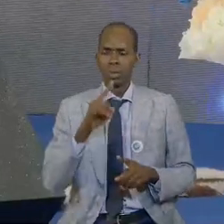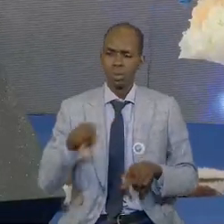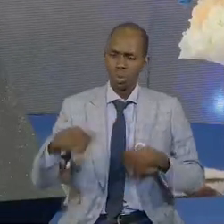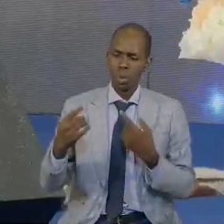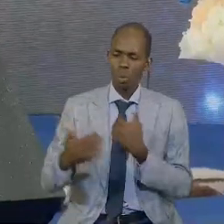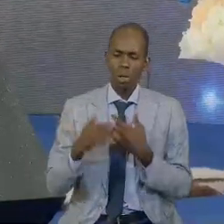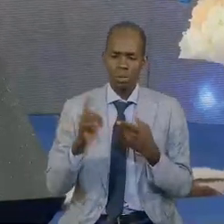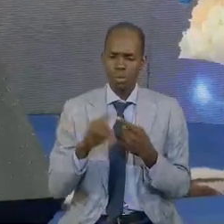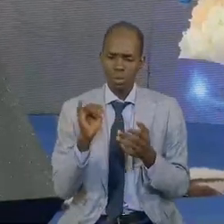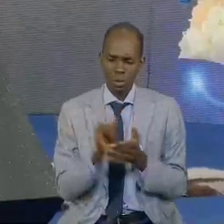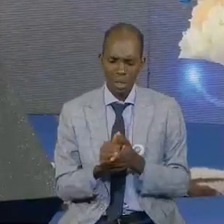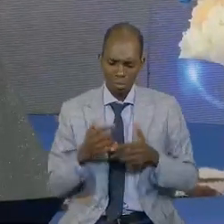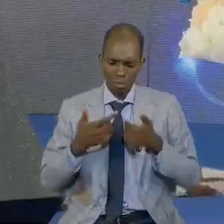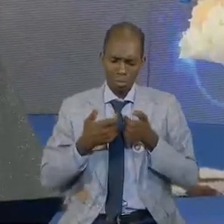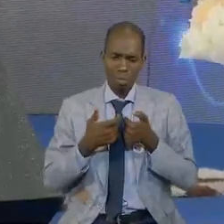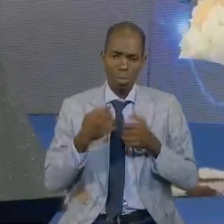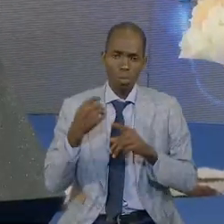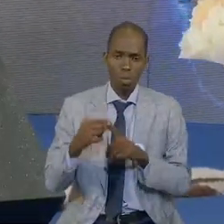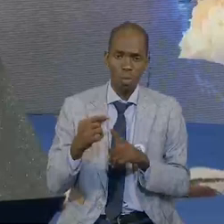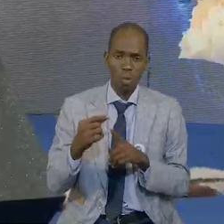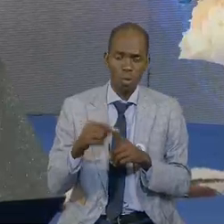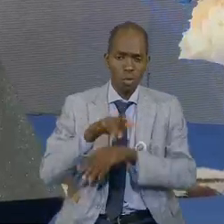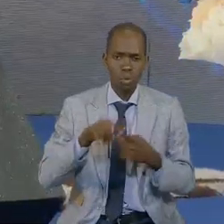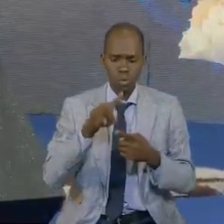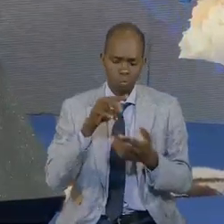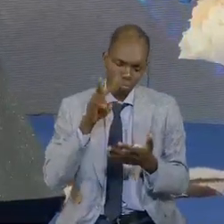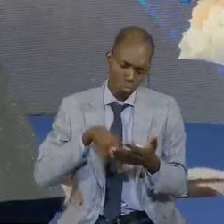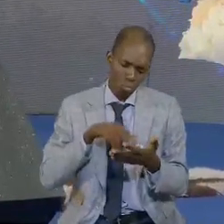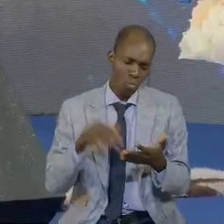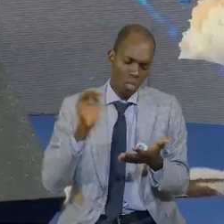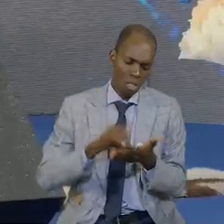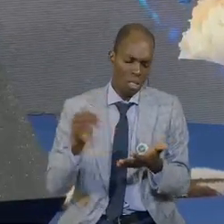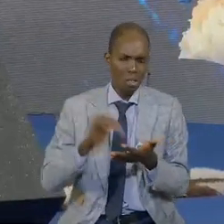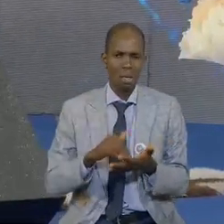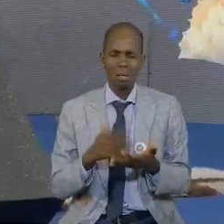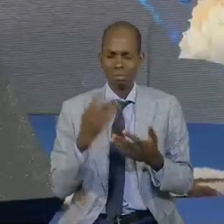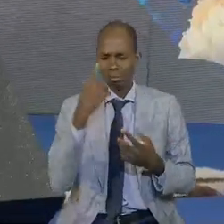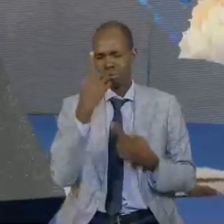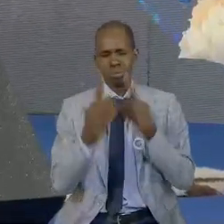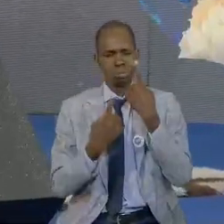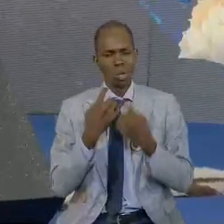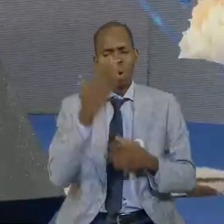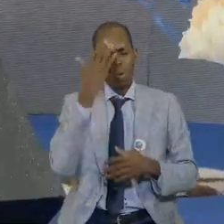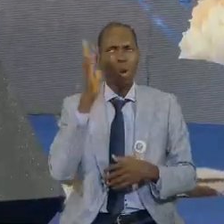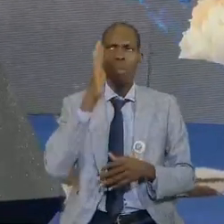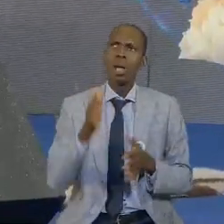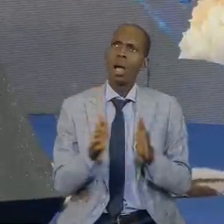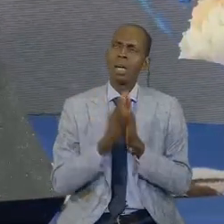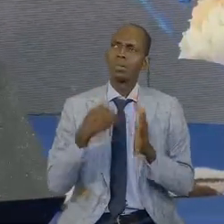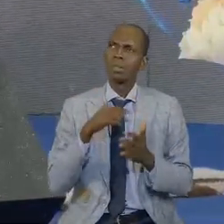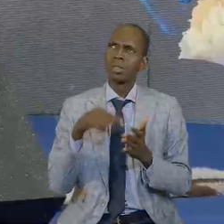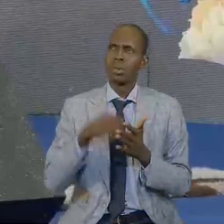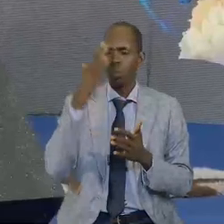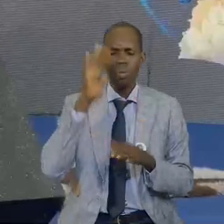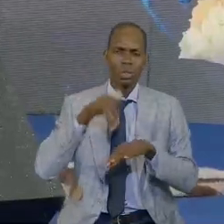you read it again. Tu retournes vers le message, tu lis encore. Then you, how can they say this? Comment ils peuvent dire ça de moi? Don't remember what